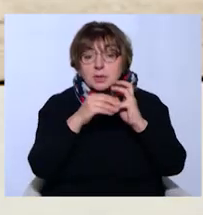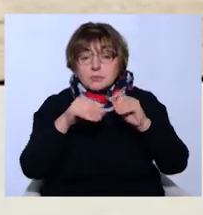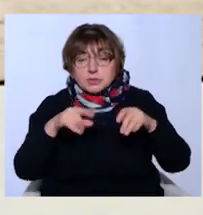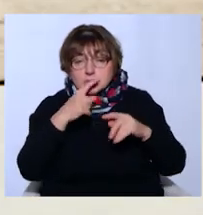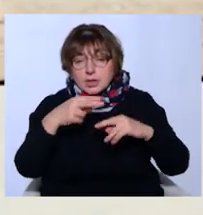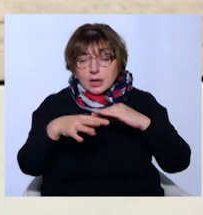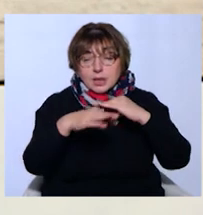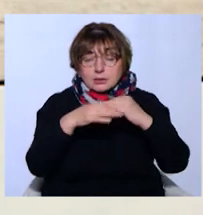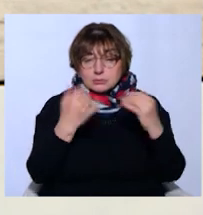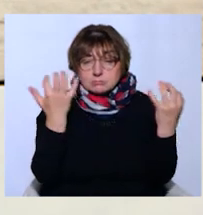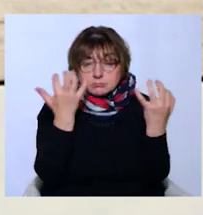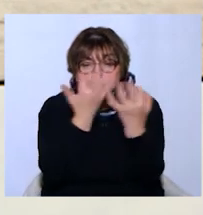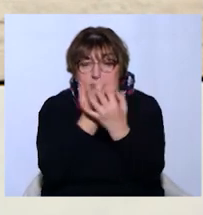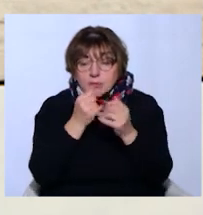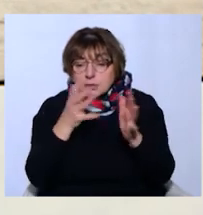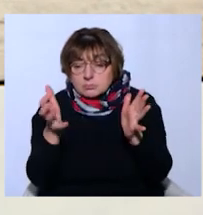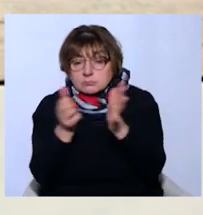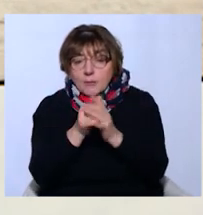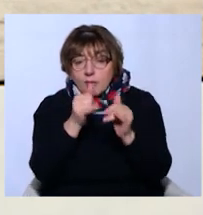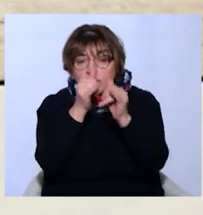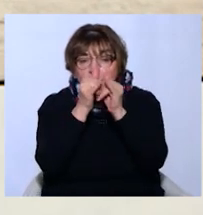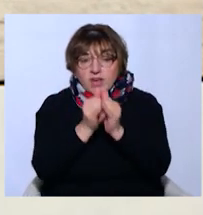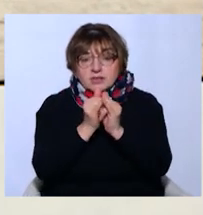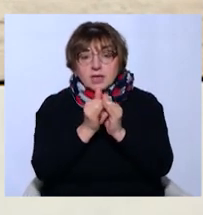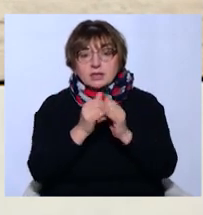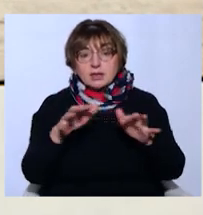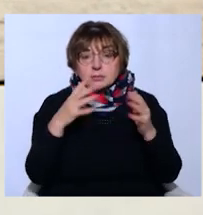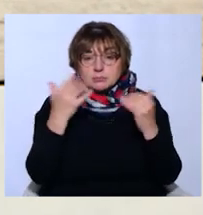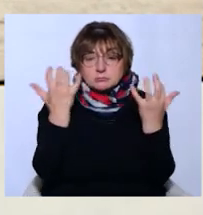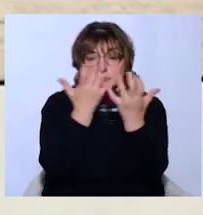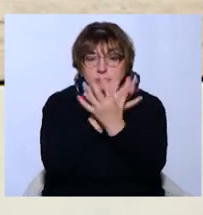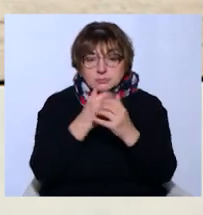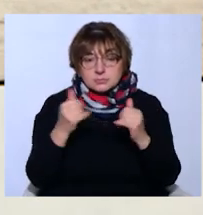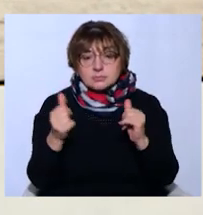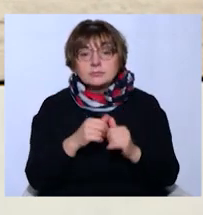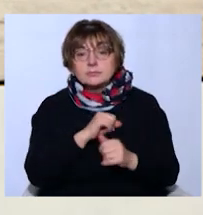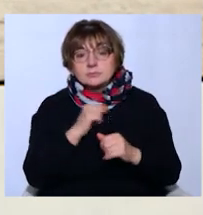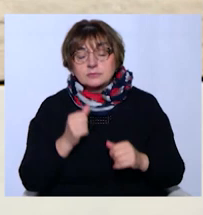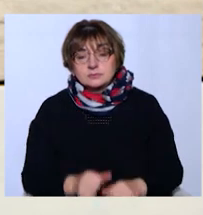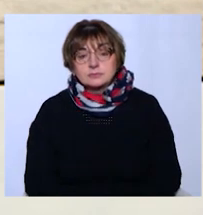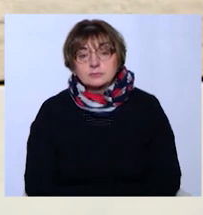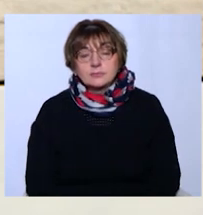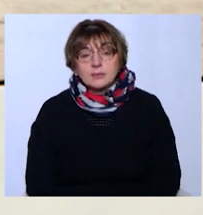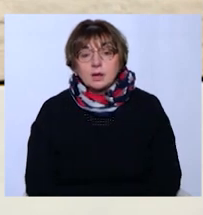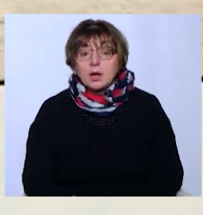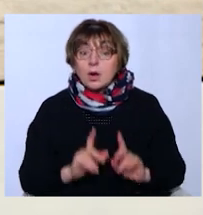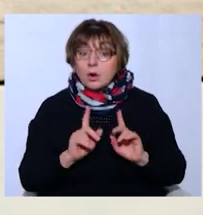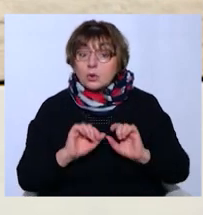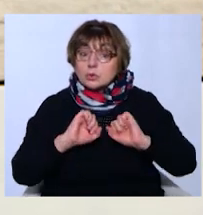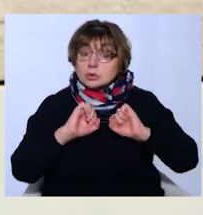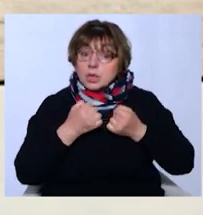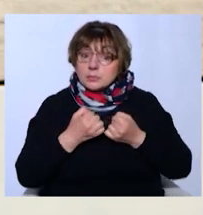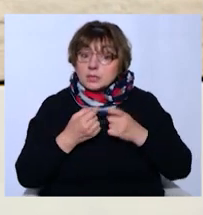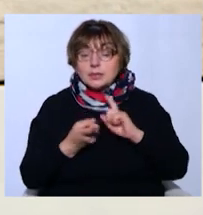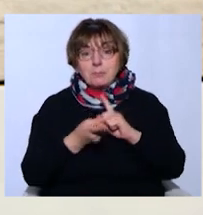მას ეს მტაცებლები, რომლებიც კურდღელზე ნადირობენ, ასე ვთქვათ, ვერ ამჩნევენ. ხოლო ზამთარში უკვე